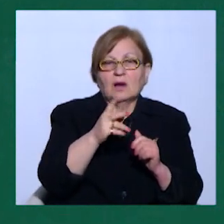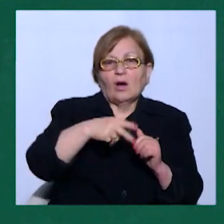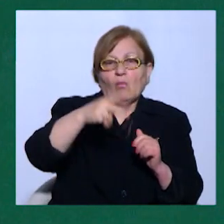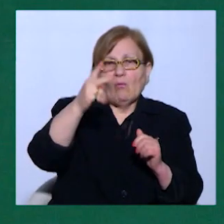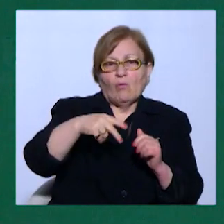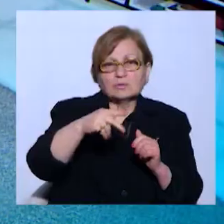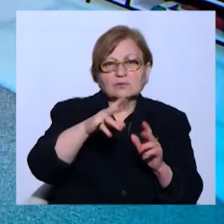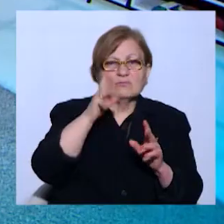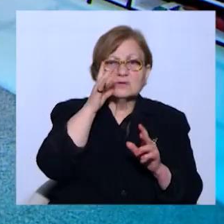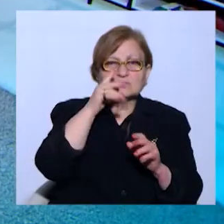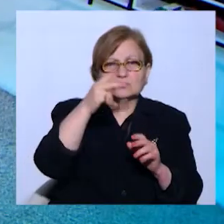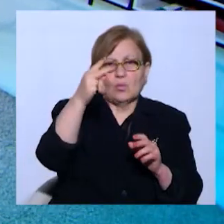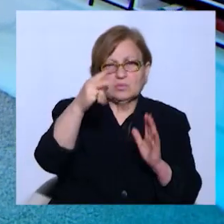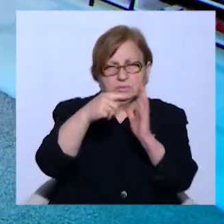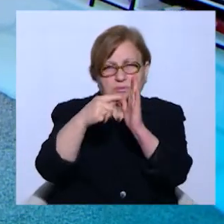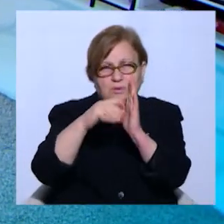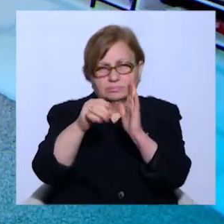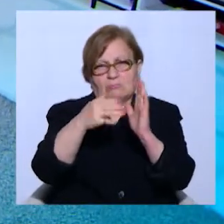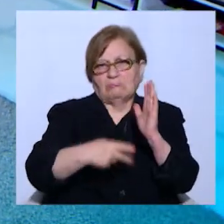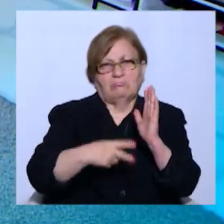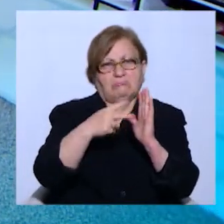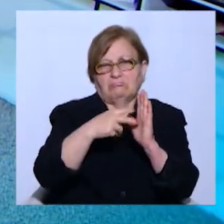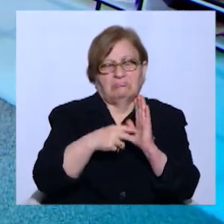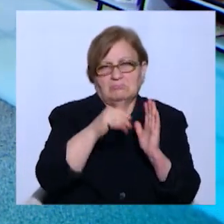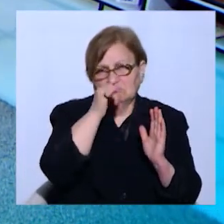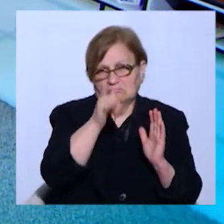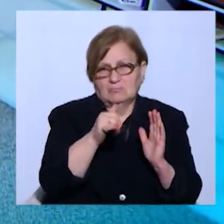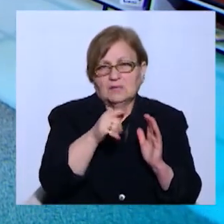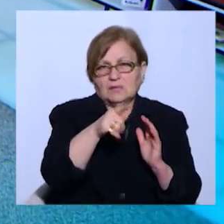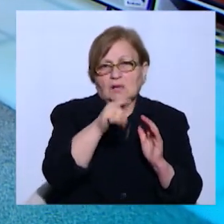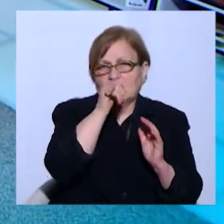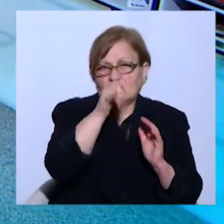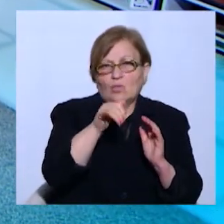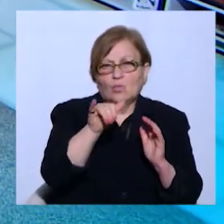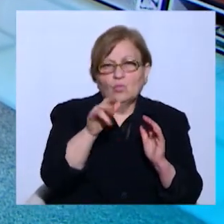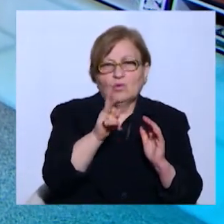ნიშნელიც. აი ეს არის ჩემი ბატონო 2-7 უკვეცი. მაგრამ